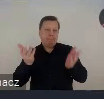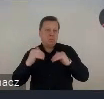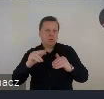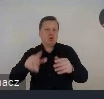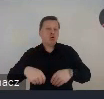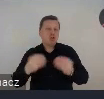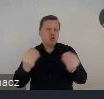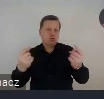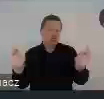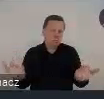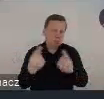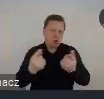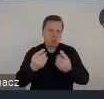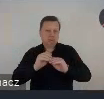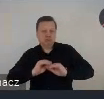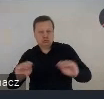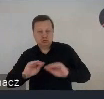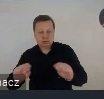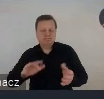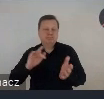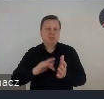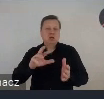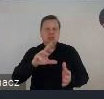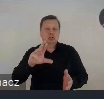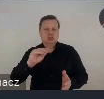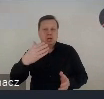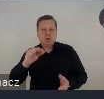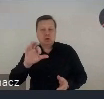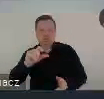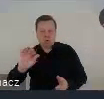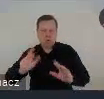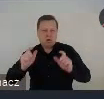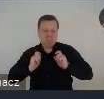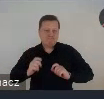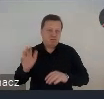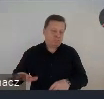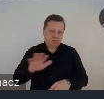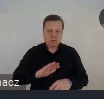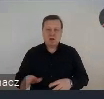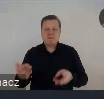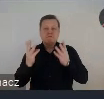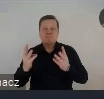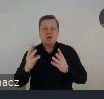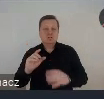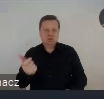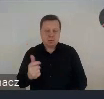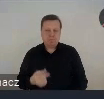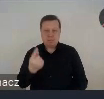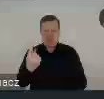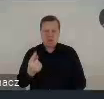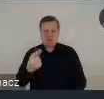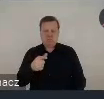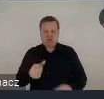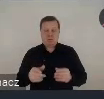i promocja kształcenia dualnego w rzemiośle. Jest to o tyle ważne, że pierwsza edycja tego